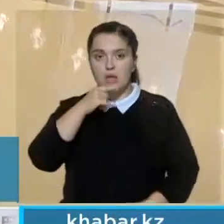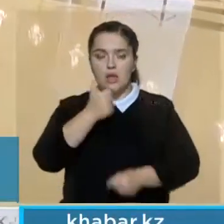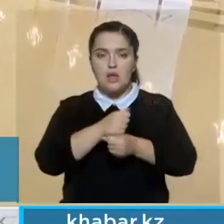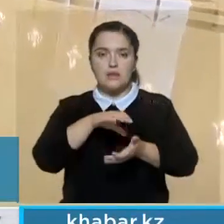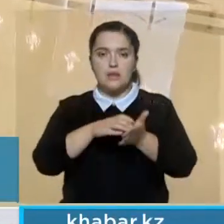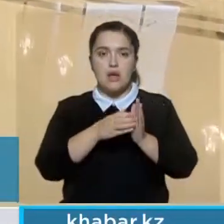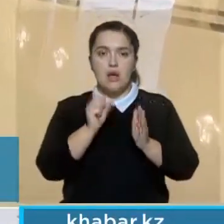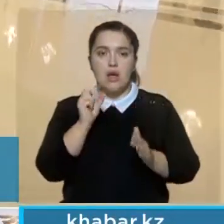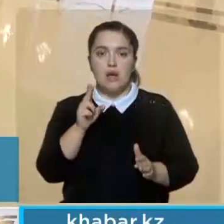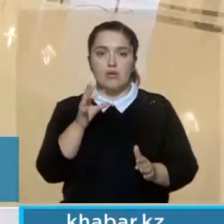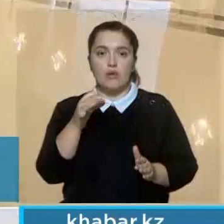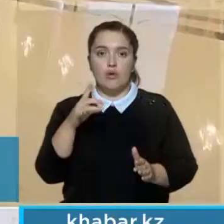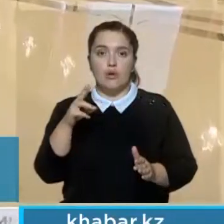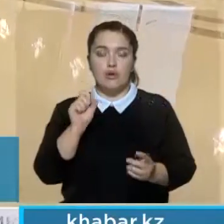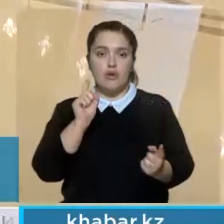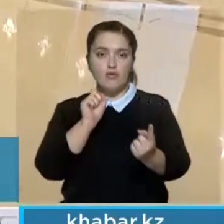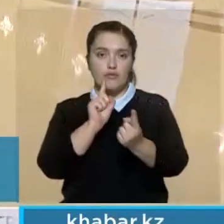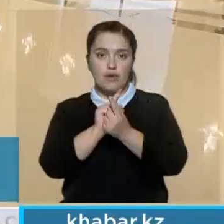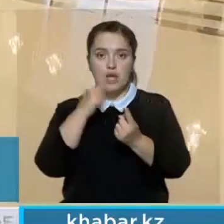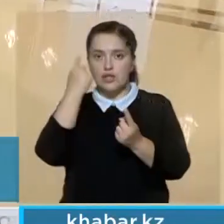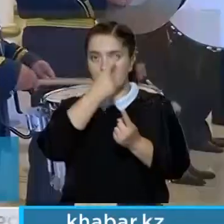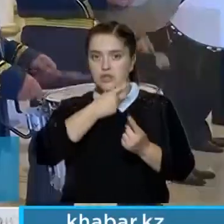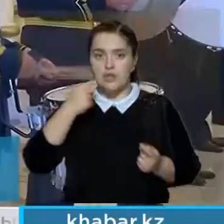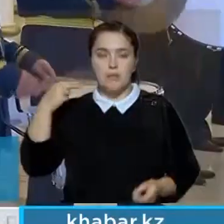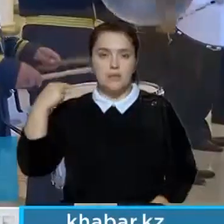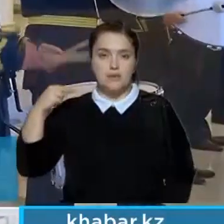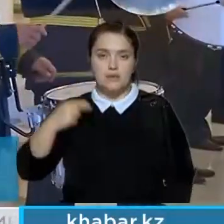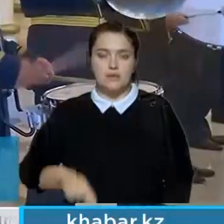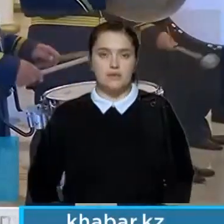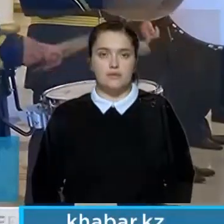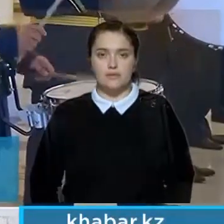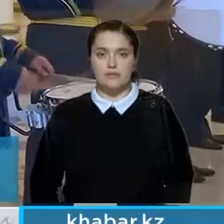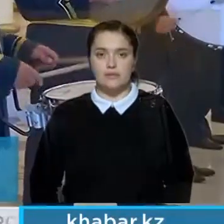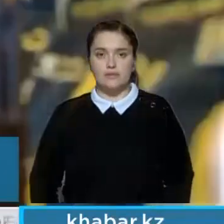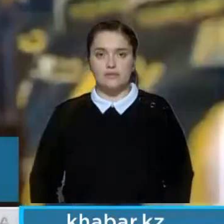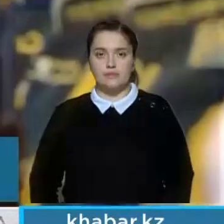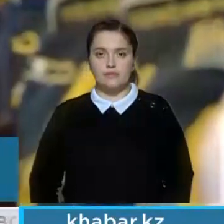Акорды почетного гостя встречал лично глава государства.